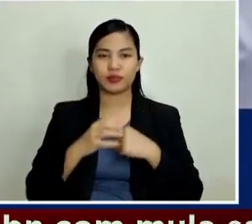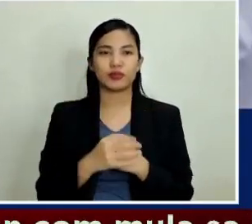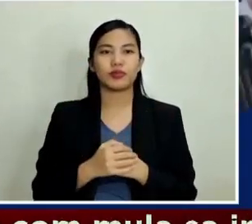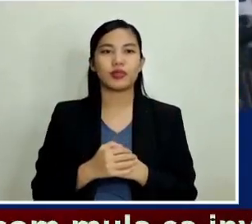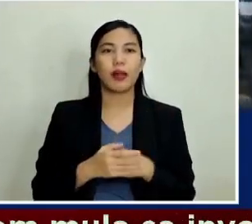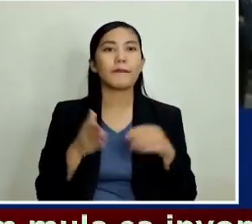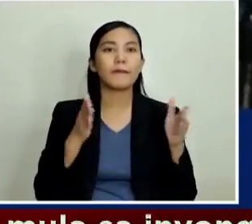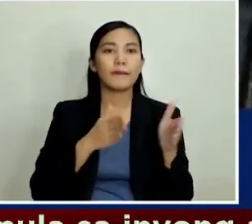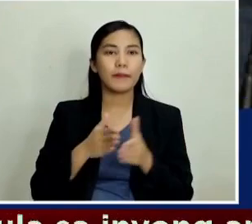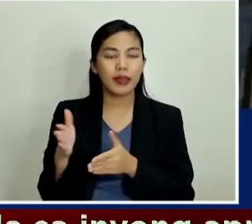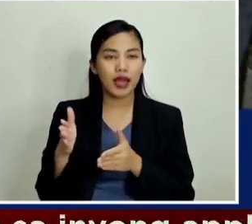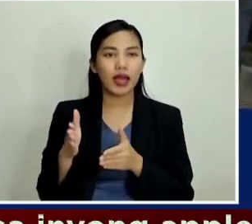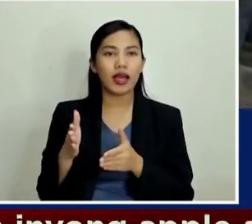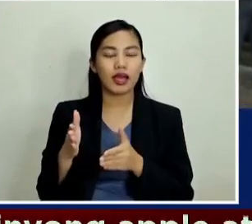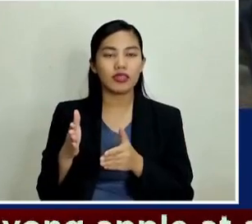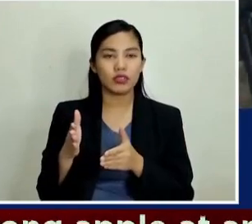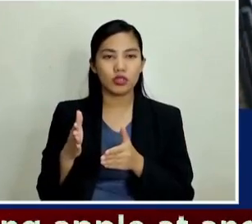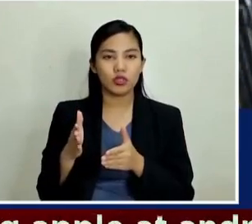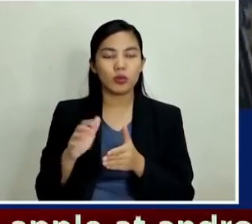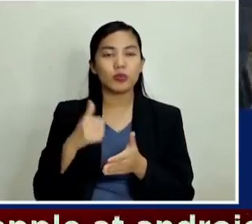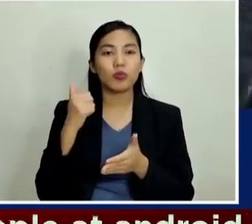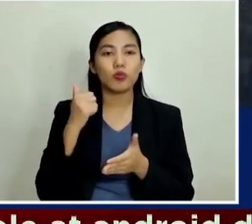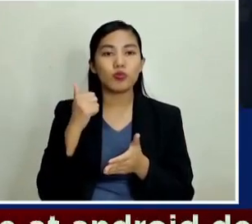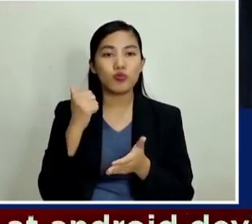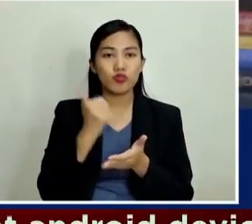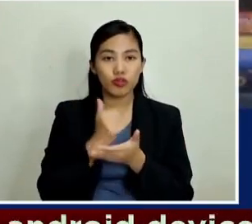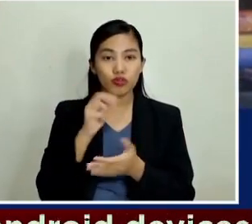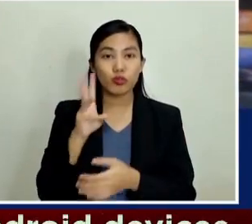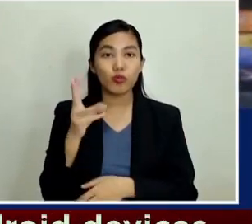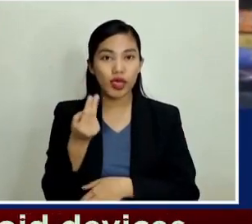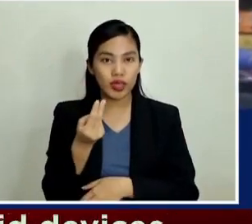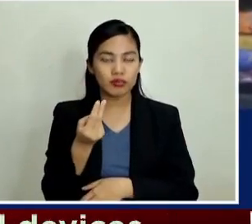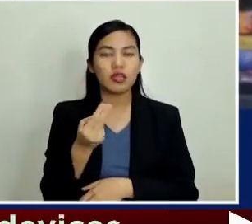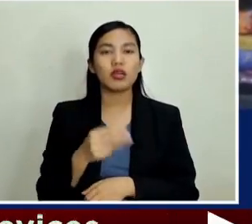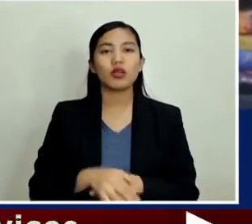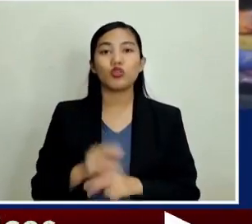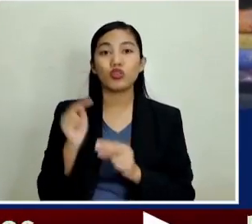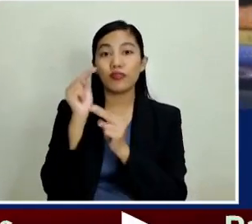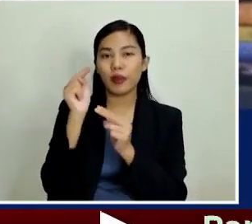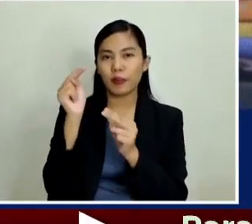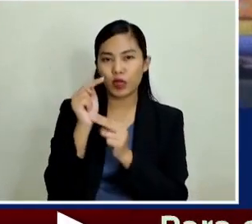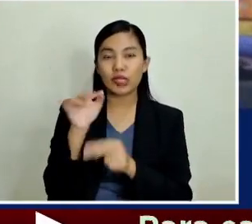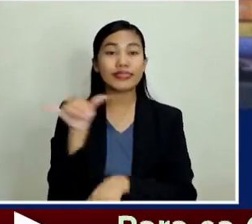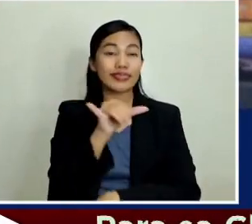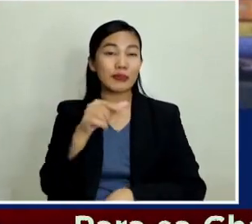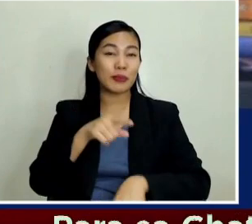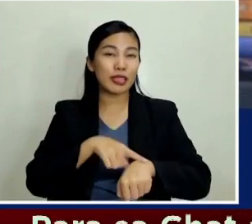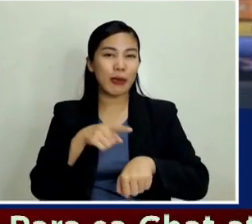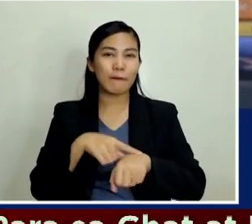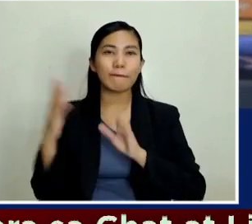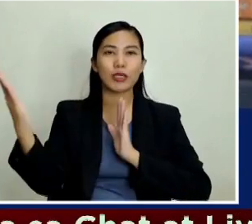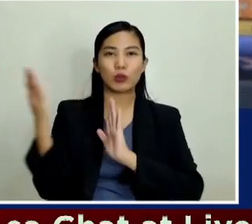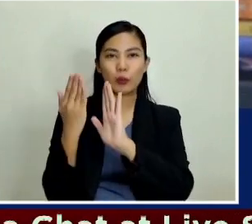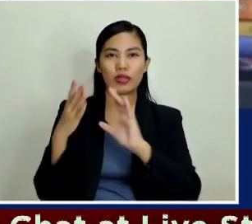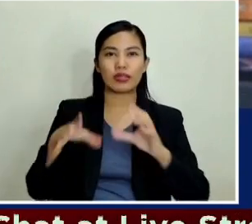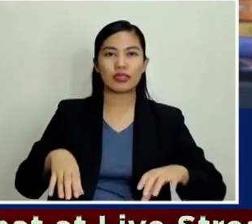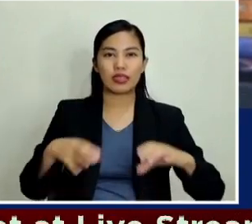ito kasabay ng full face-to-face classes sa Nobyembre. Magpapatawag po tayo ng Metro Manila Council